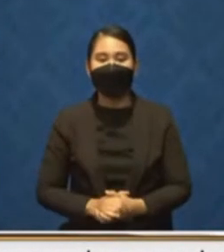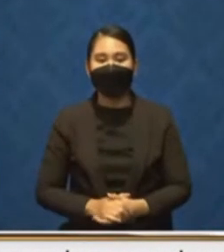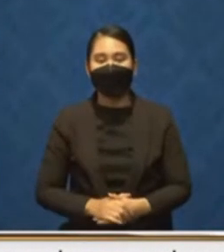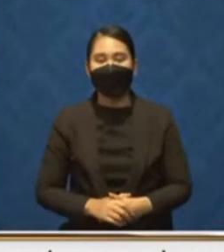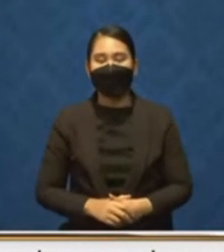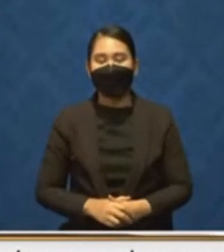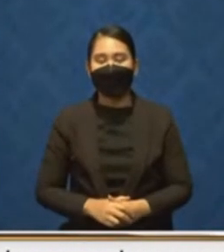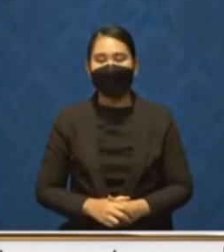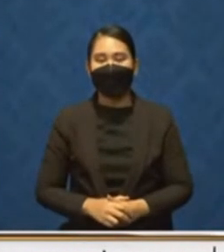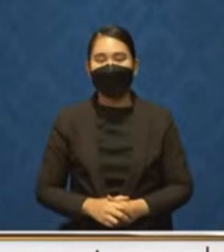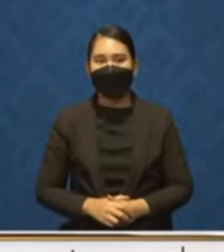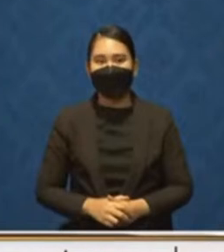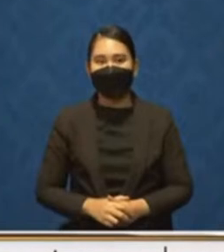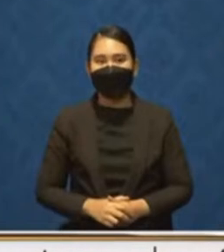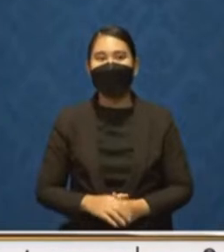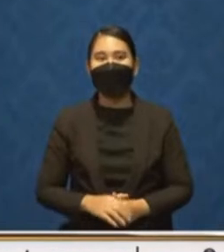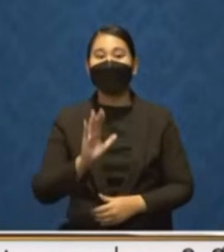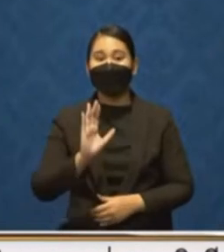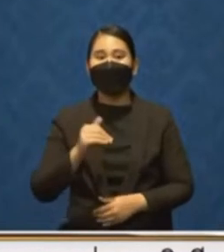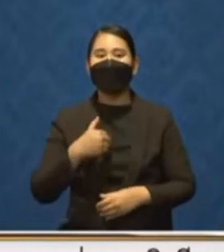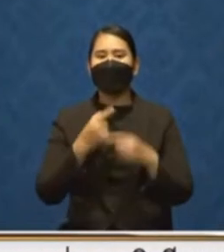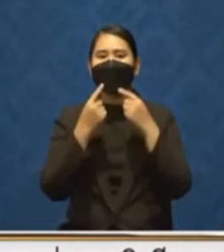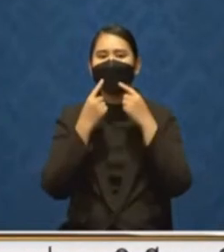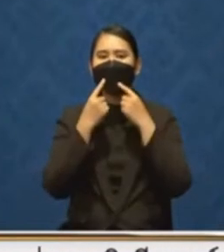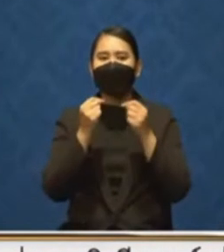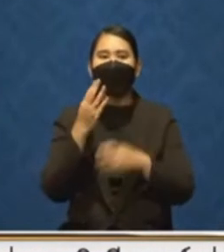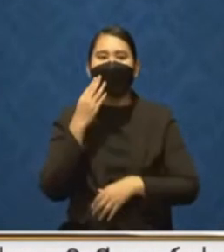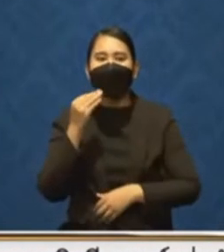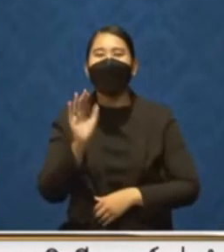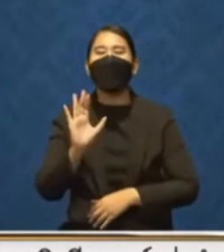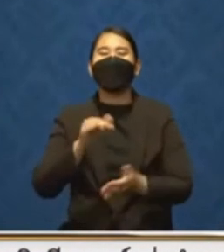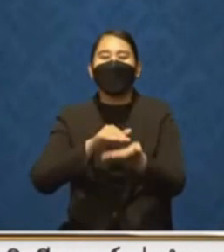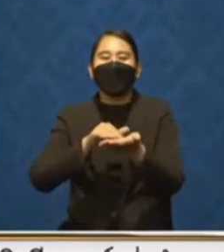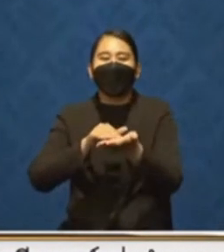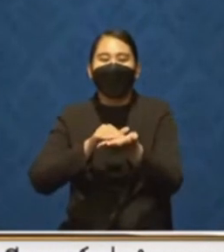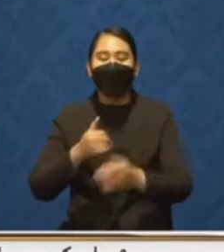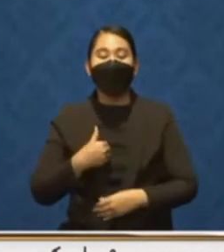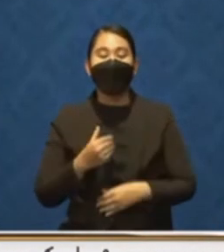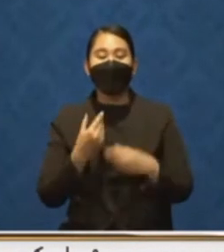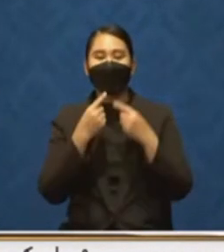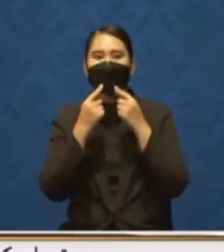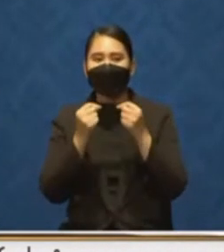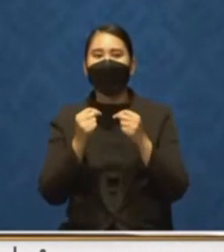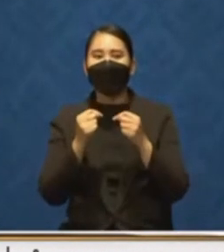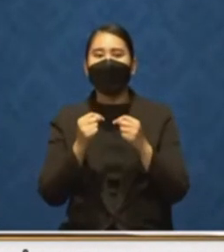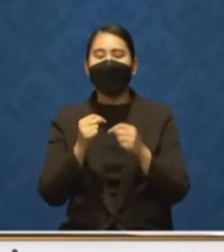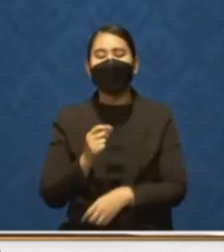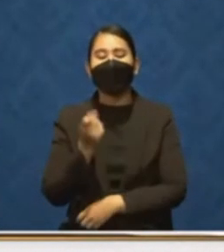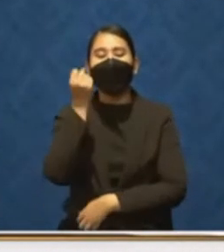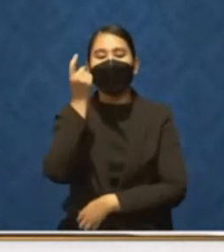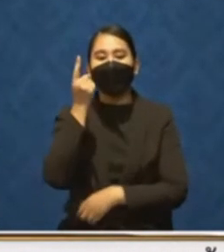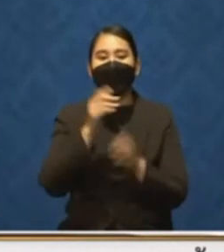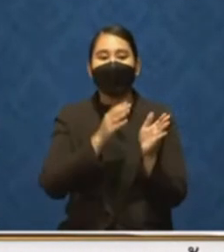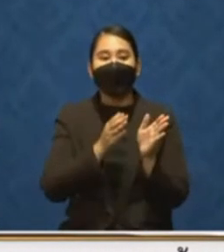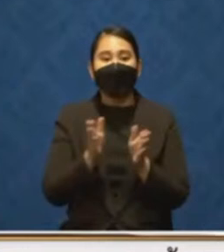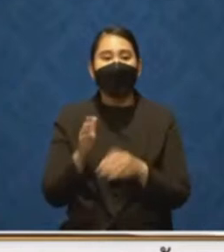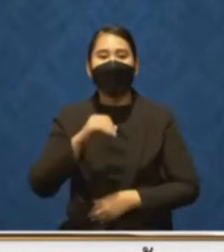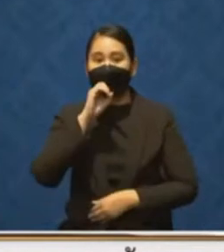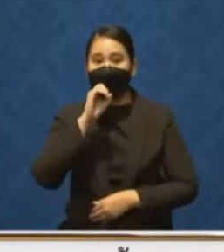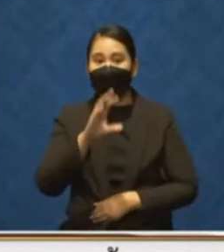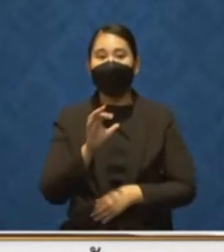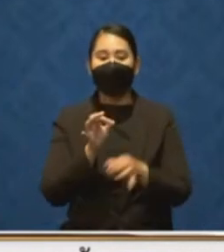พี่เจมส์ของผมก็ตอบไม่น่ารักๆตัวครับไปฮะเกลียดครับขออภัยตอบบอกว่าจิรายุ